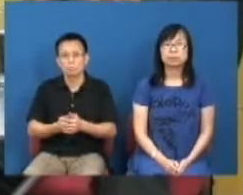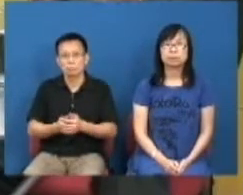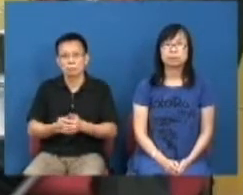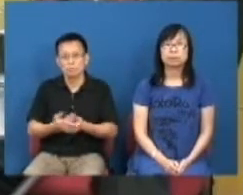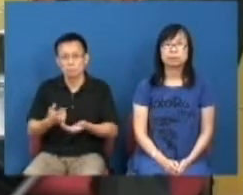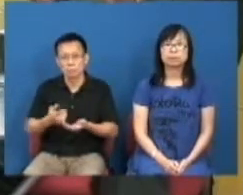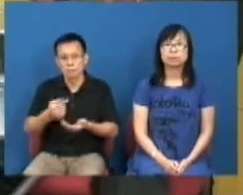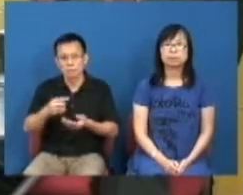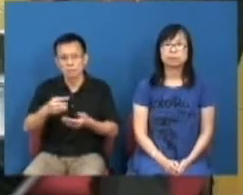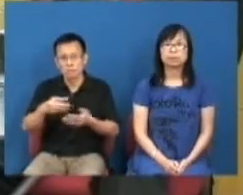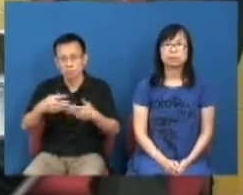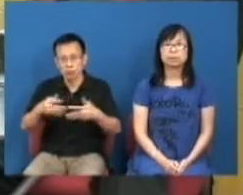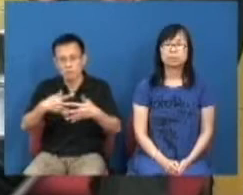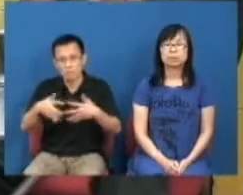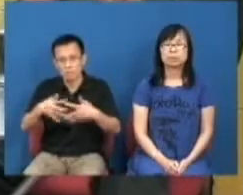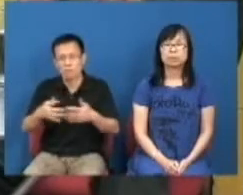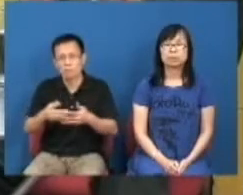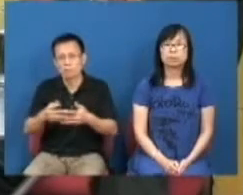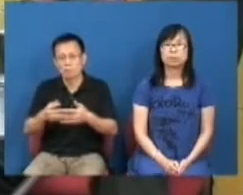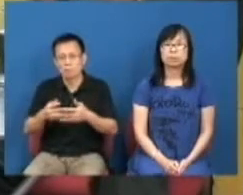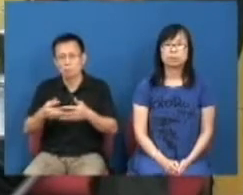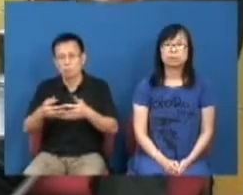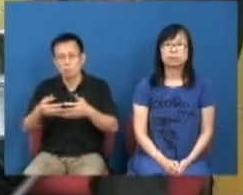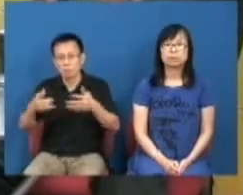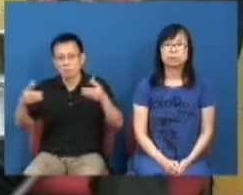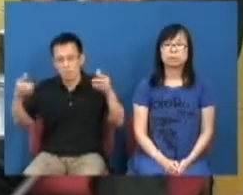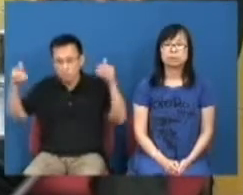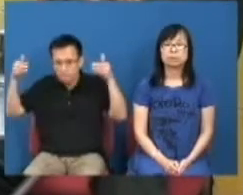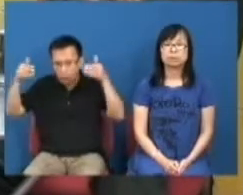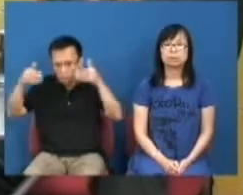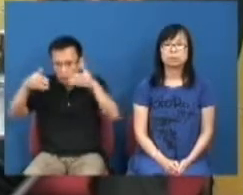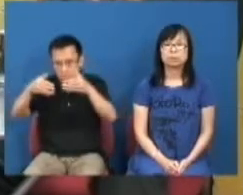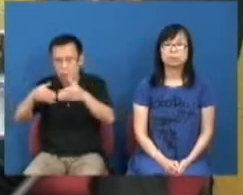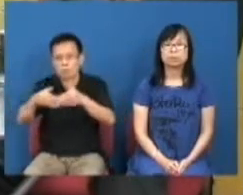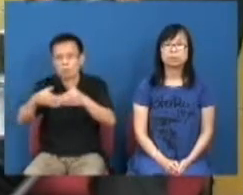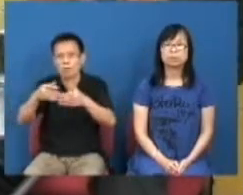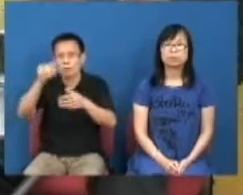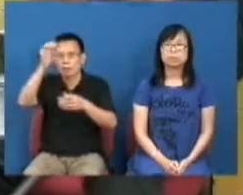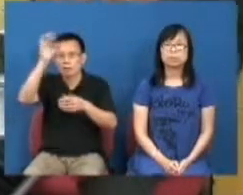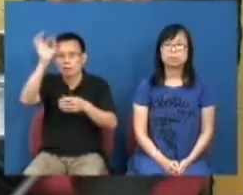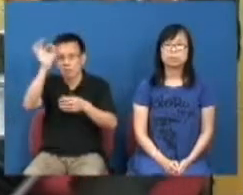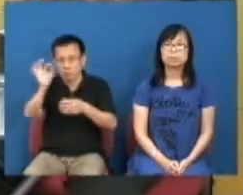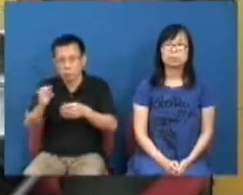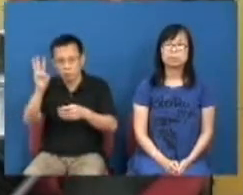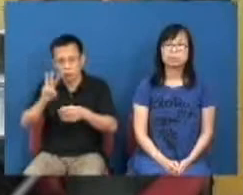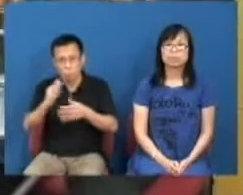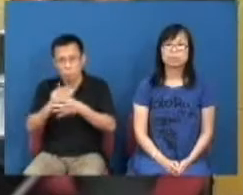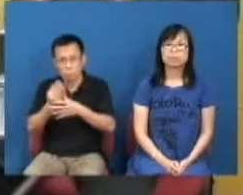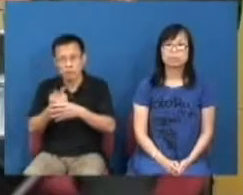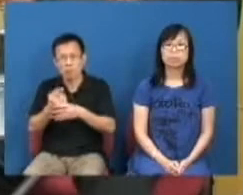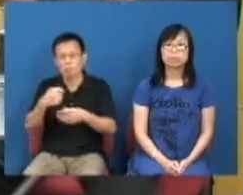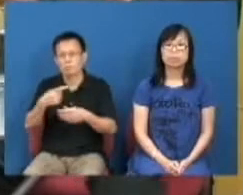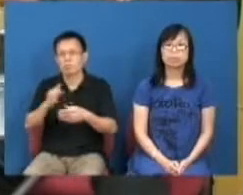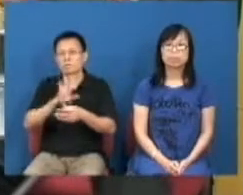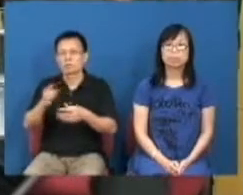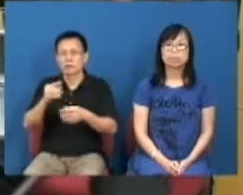係將嗰件事係聚焦喺個漏水嘅原因先？ 嗯， 當然我哋調解，我哋唔希望揾嘅原因